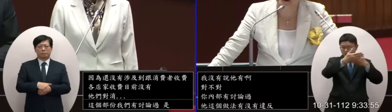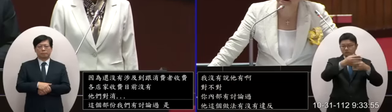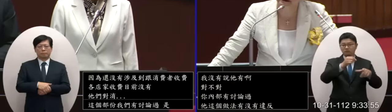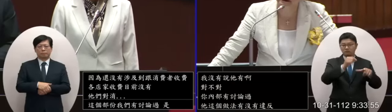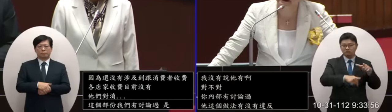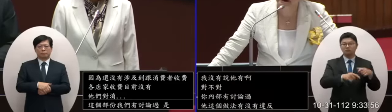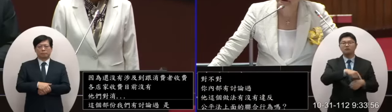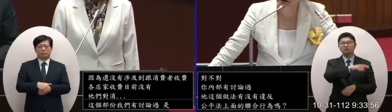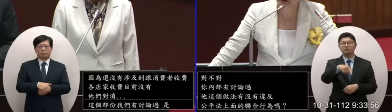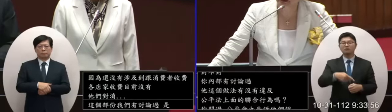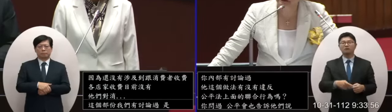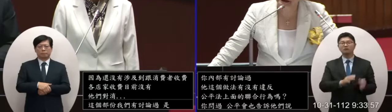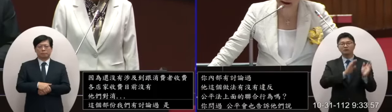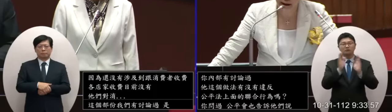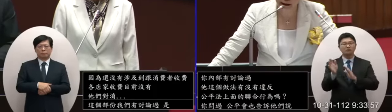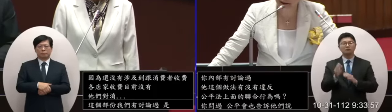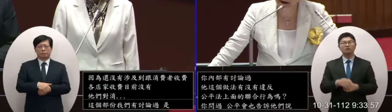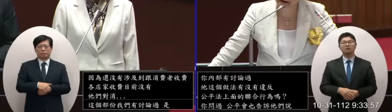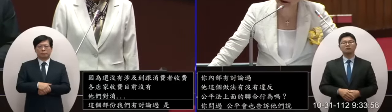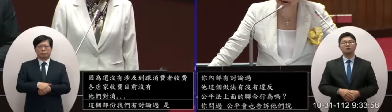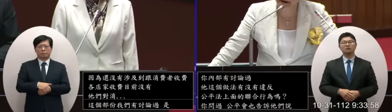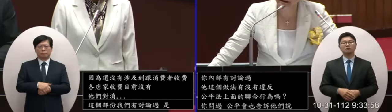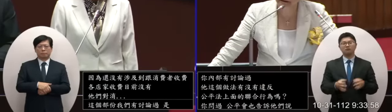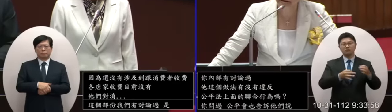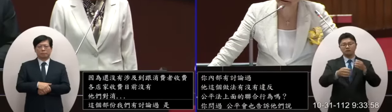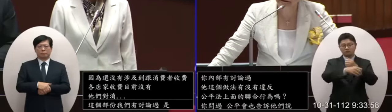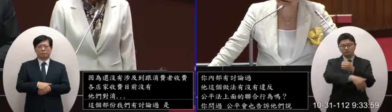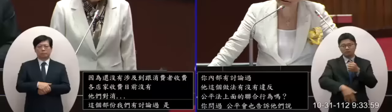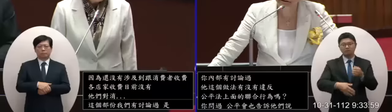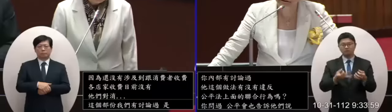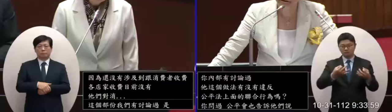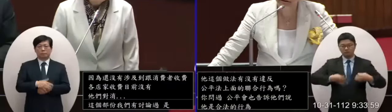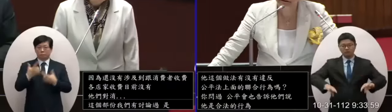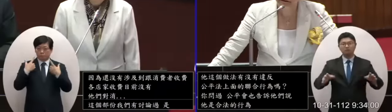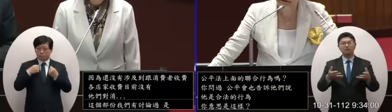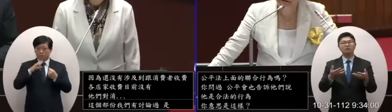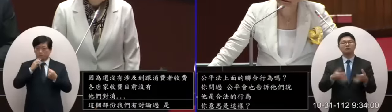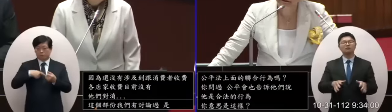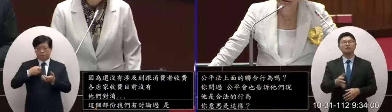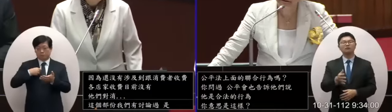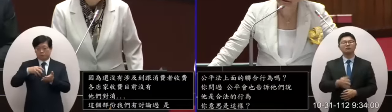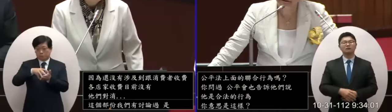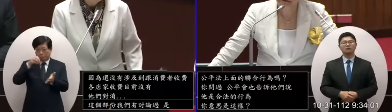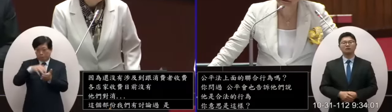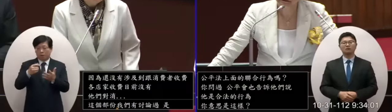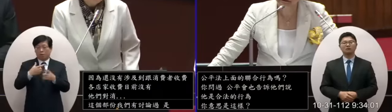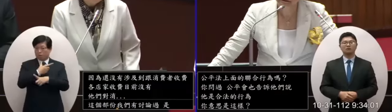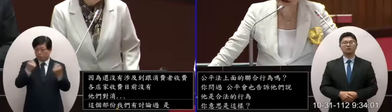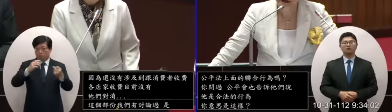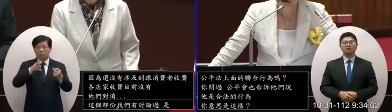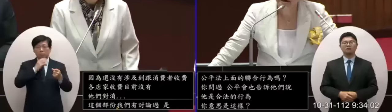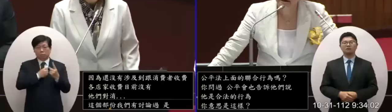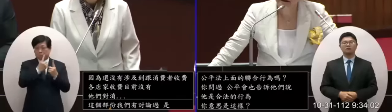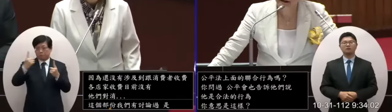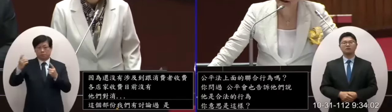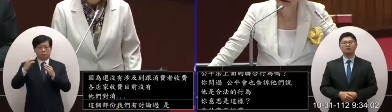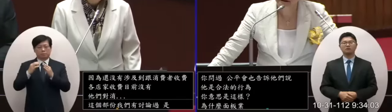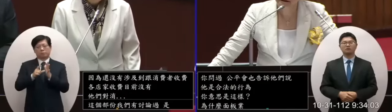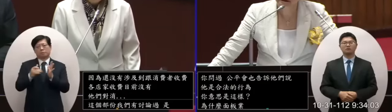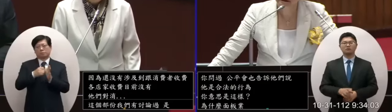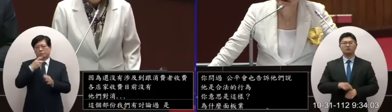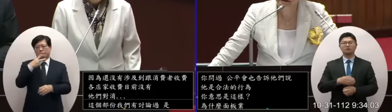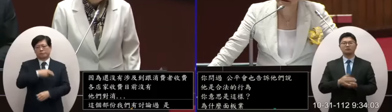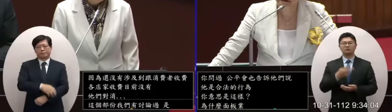为什么面板业的这个情况呢？就我们一个产业赔了那么多呢？ 只是扫码共通，还没有设各家银行。